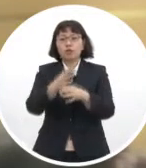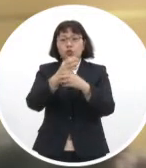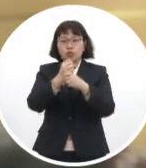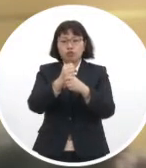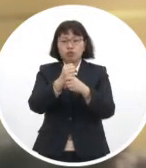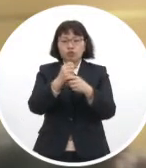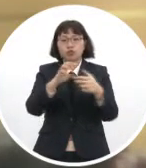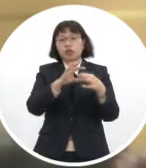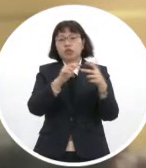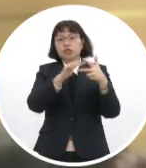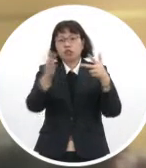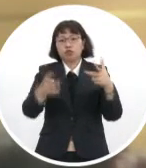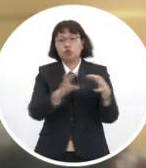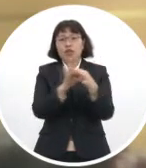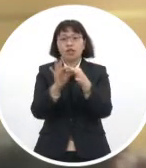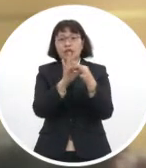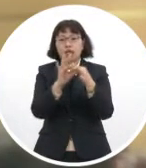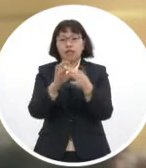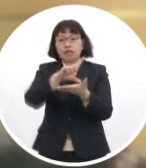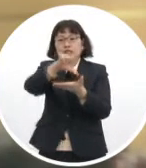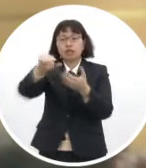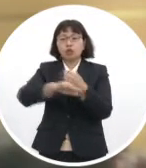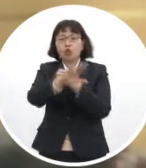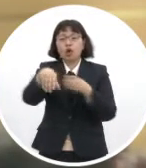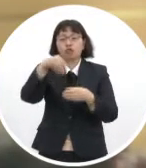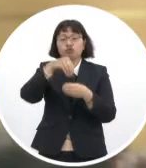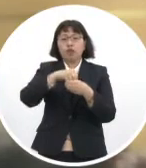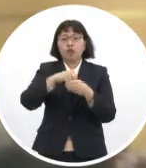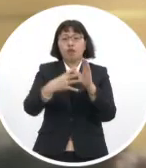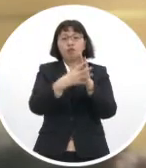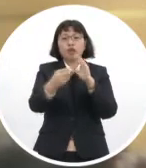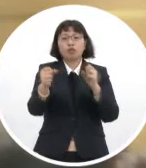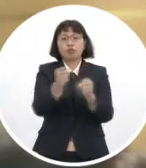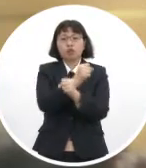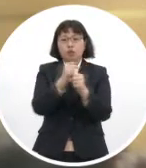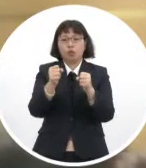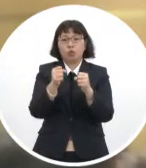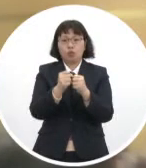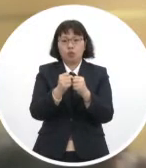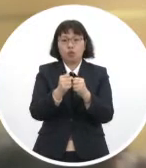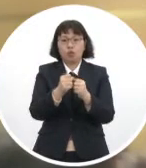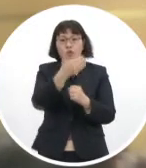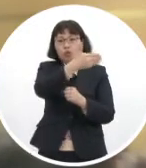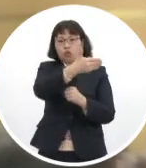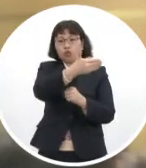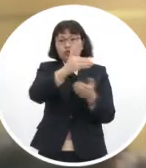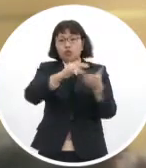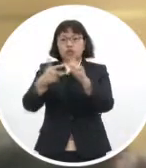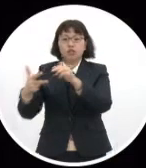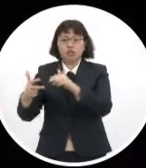地域包括ケアモデル事業を県内9市で開始しました。